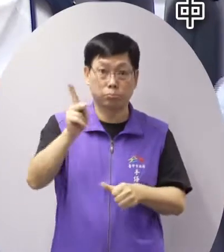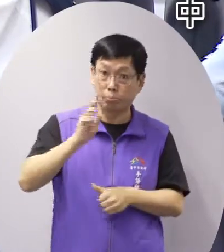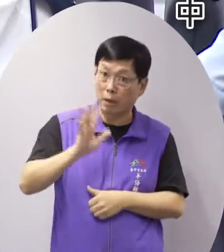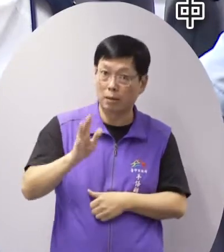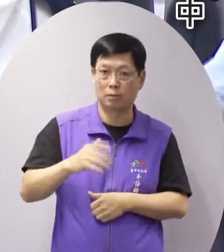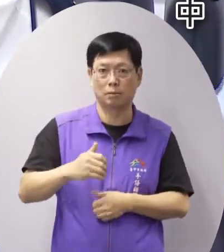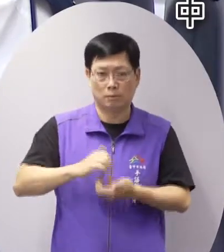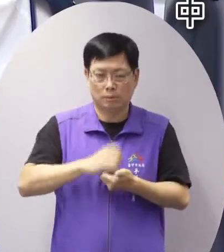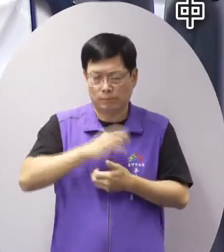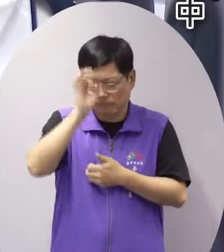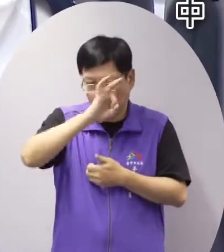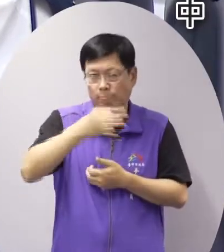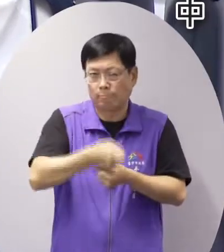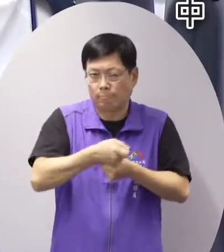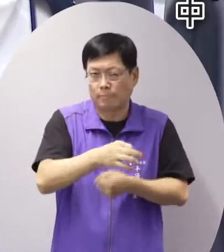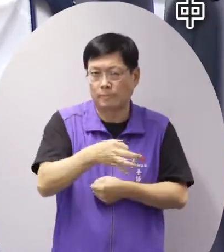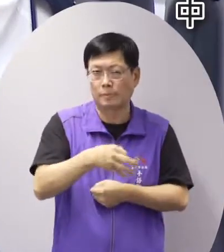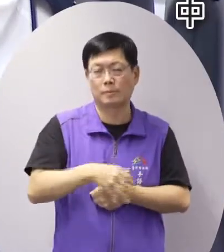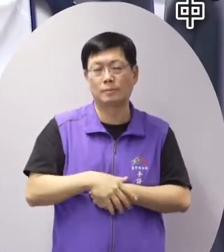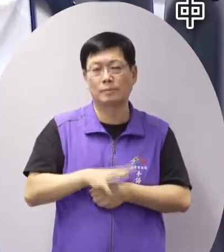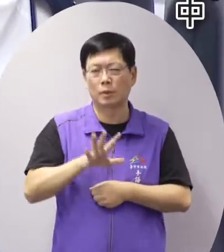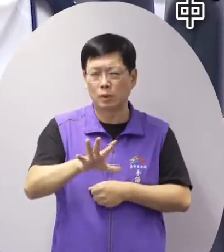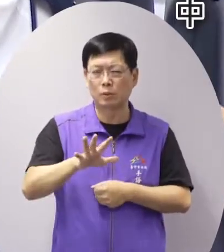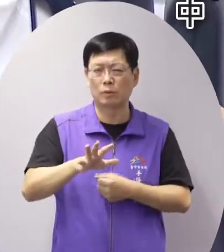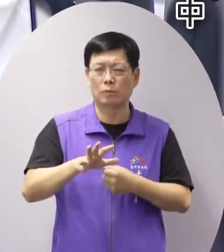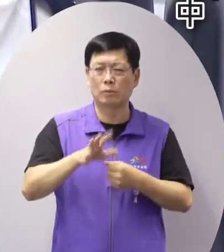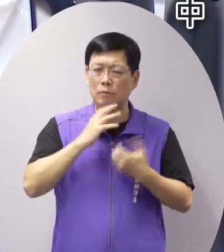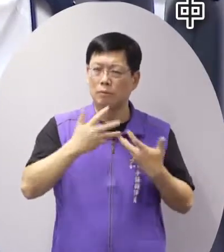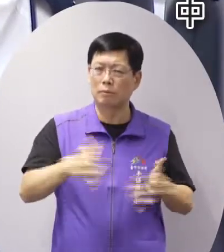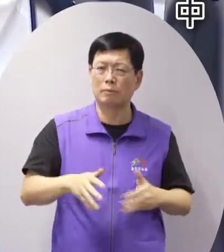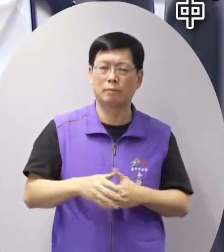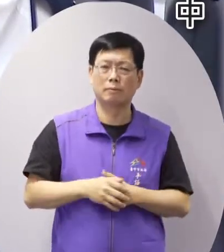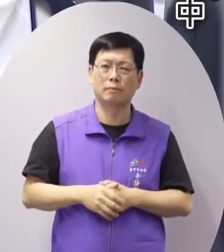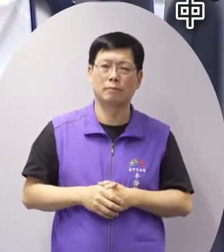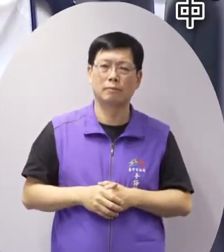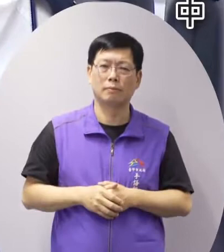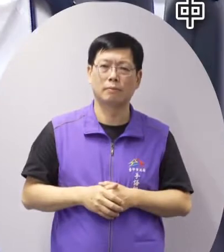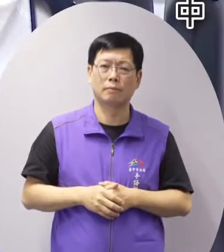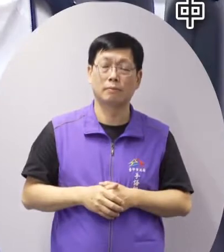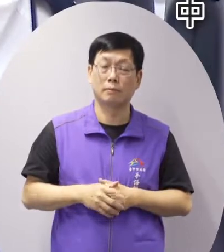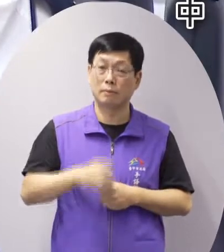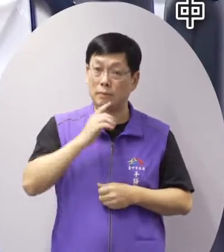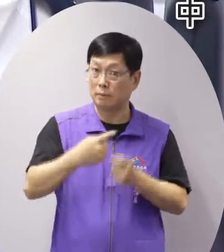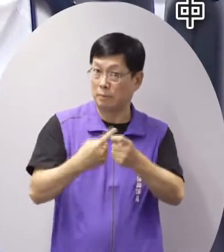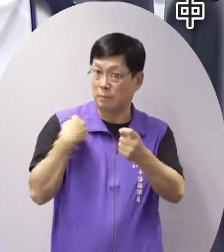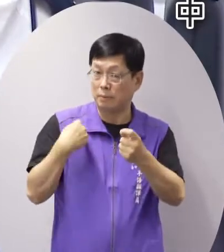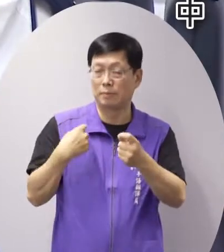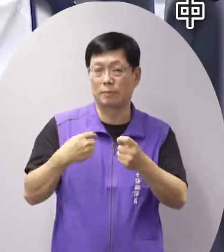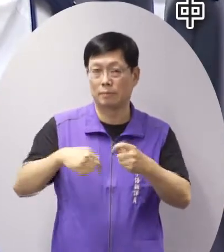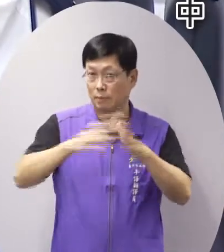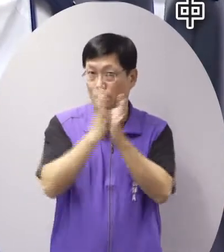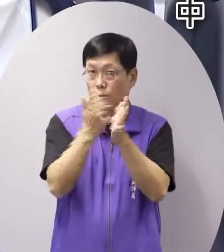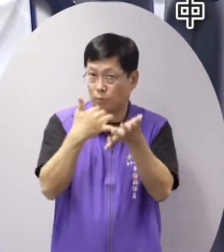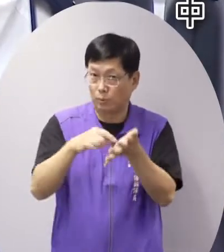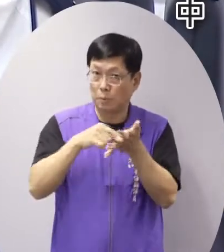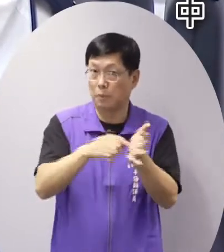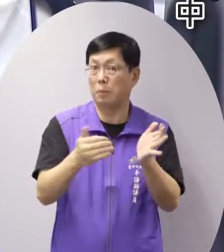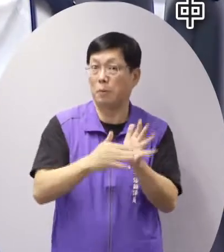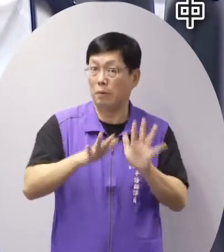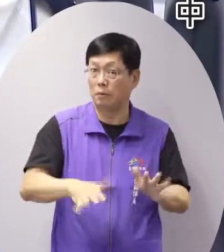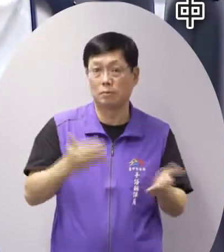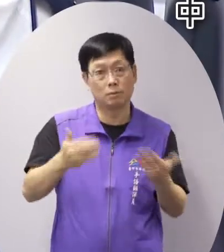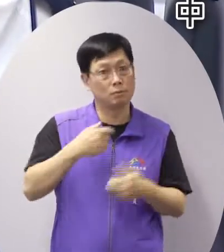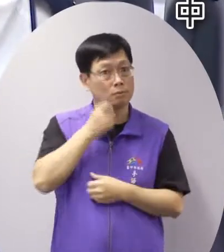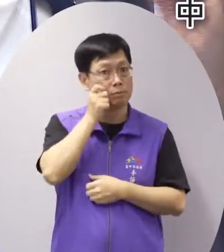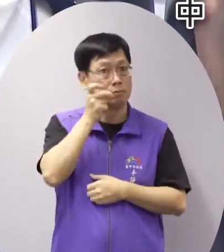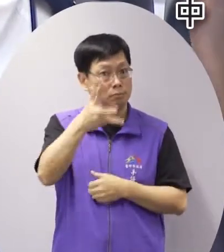就必须要筹措裁员。那有些在因为从去年我们总预算编完以后到现在已经有